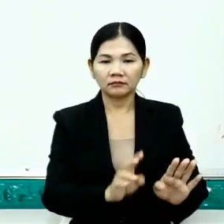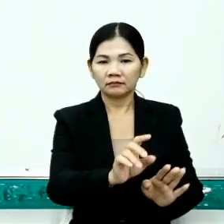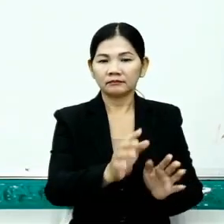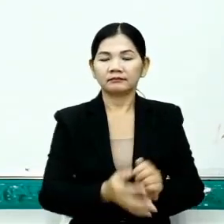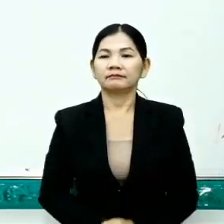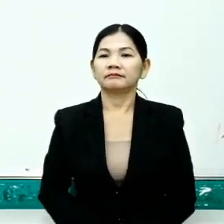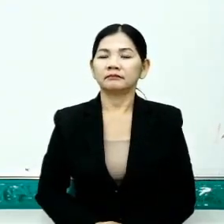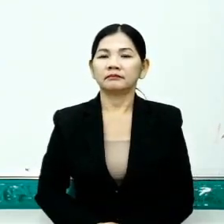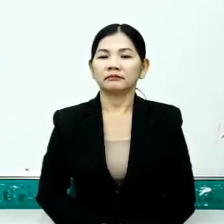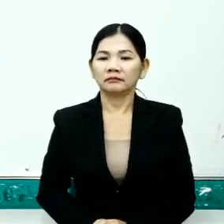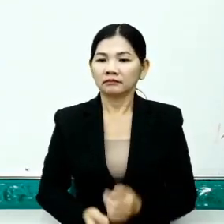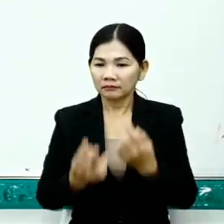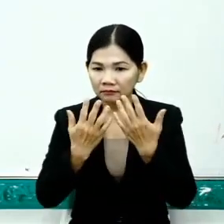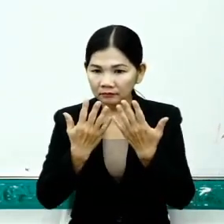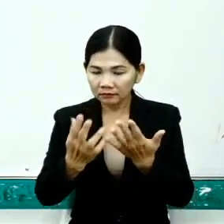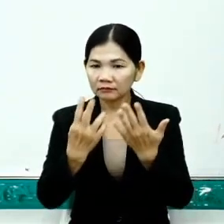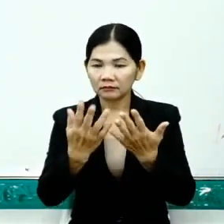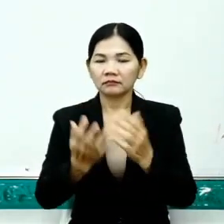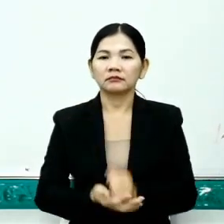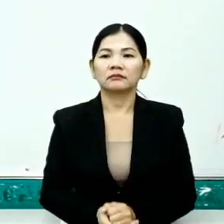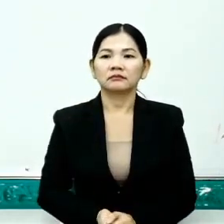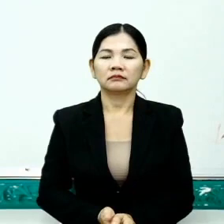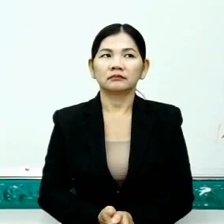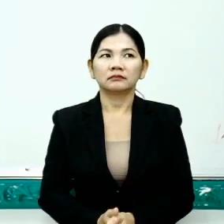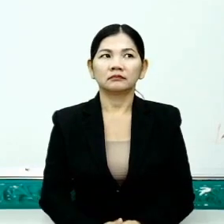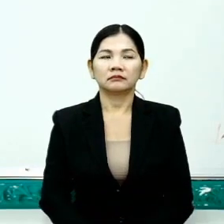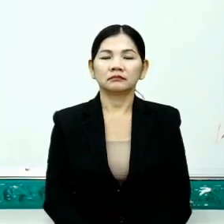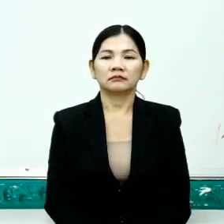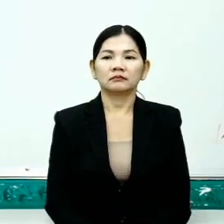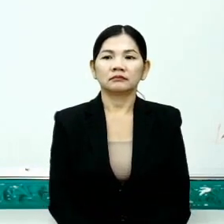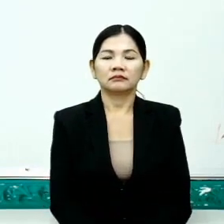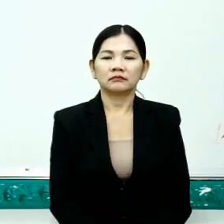ខៀនហើយយើងចាំផ្ទៀងផ្ទាត់ជាមួយគ្នា